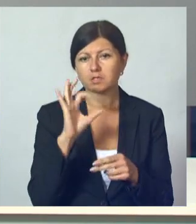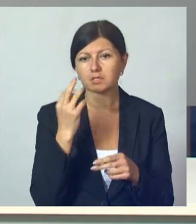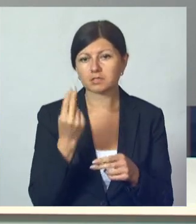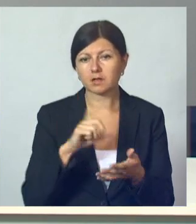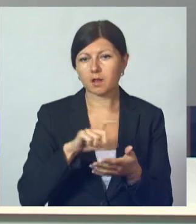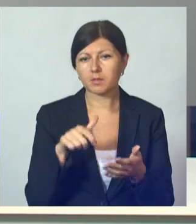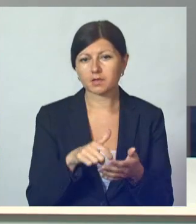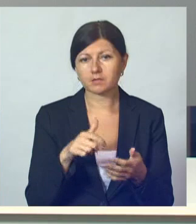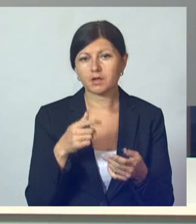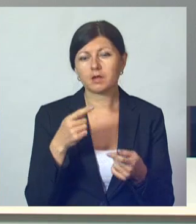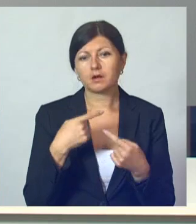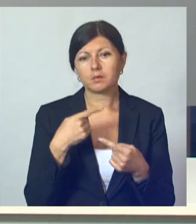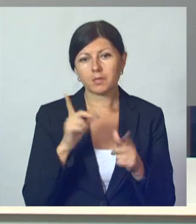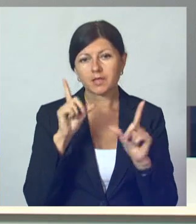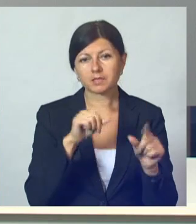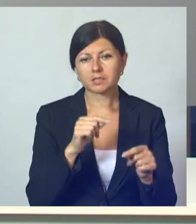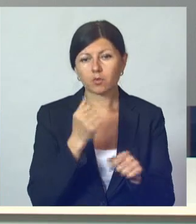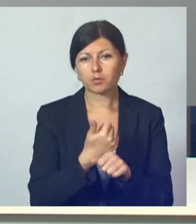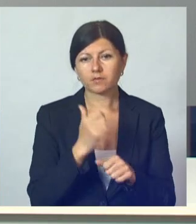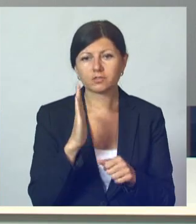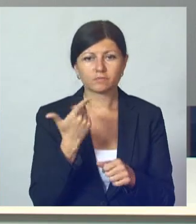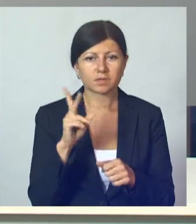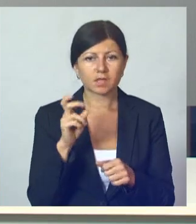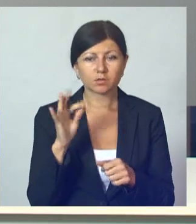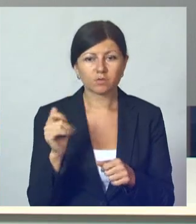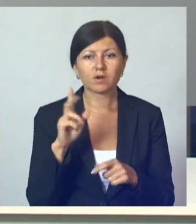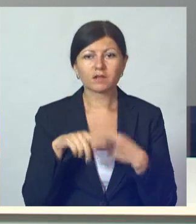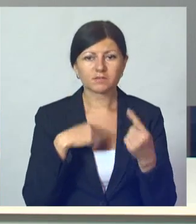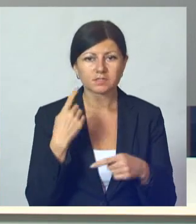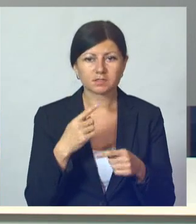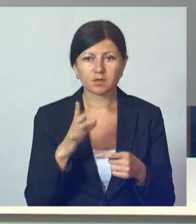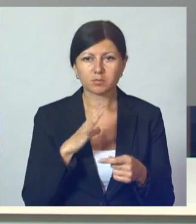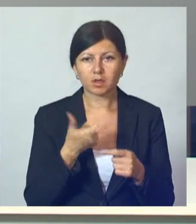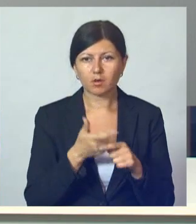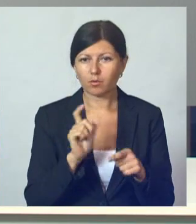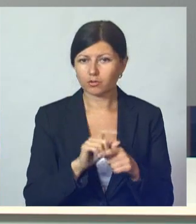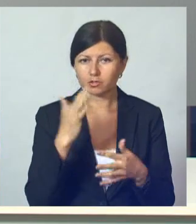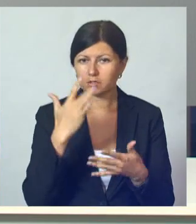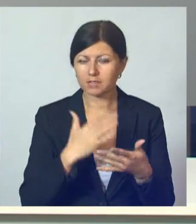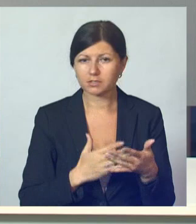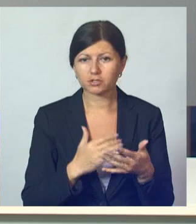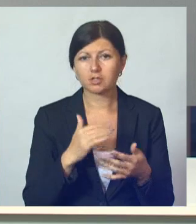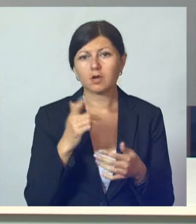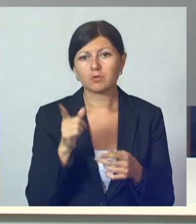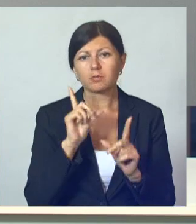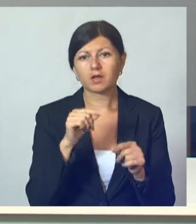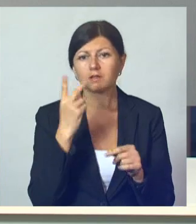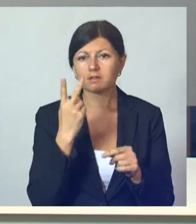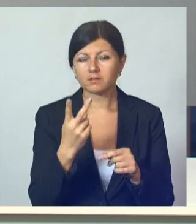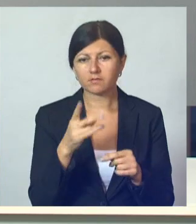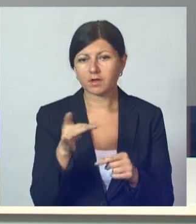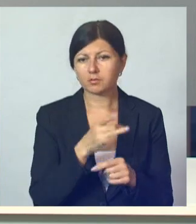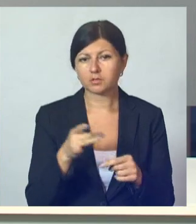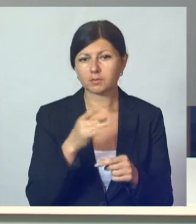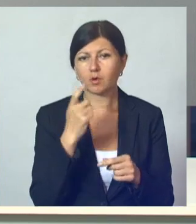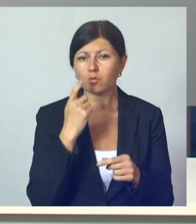объектов. Очередная рабочая поездка губернатора Вячеслава Гладкова, как всегда, выдалась насыщенной. Накануне он посетил сразу два